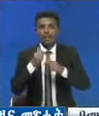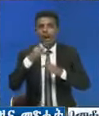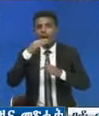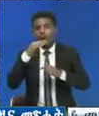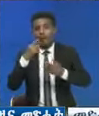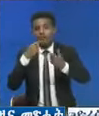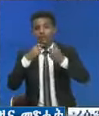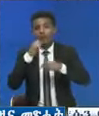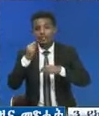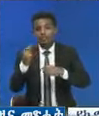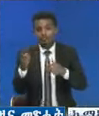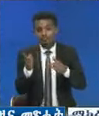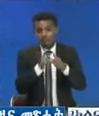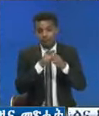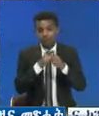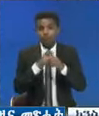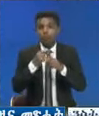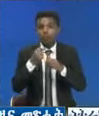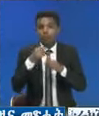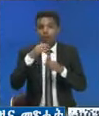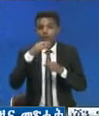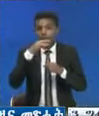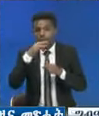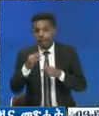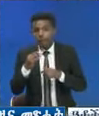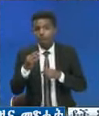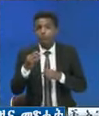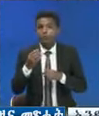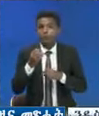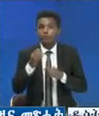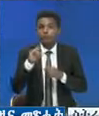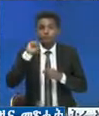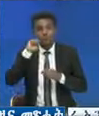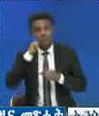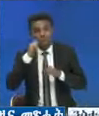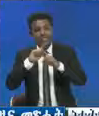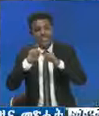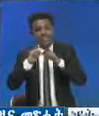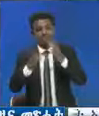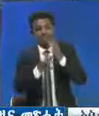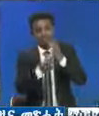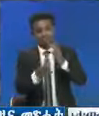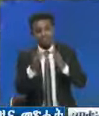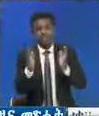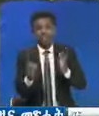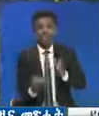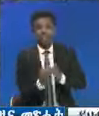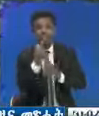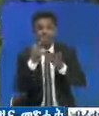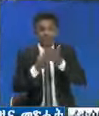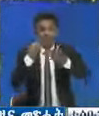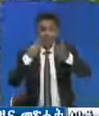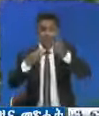ማንጎ፣ ብርቱካን፣ የተለያዩ ዘይቶችን እነዚህን እያለሞ አምና ይህ አቮካዶ